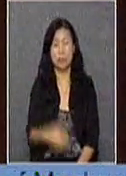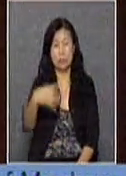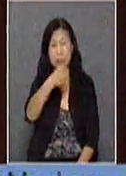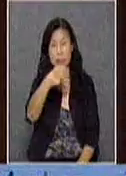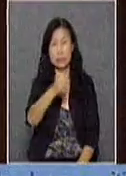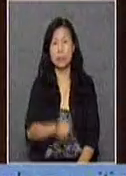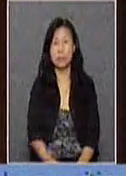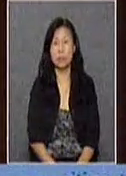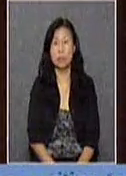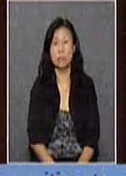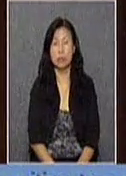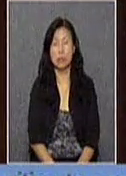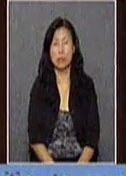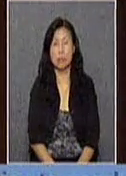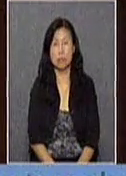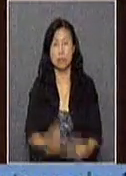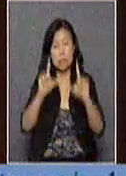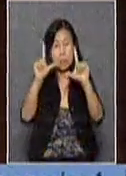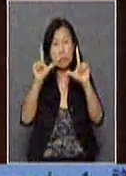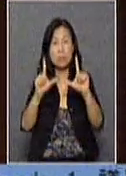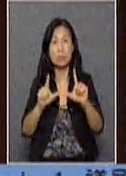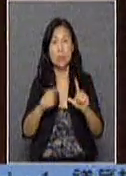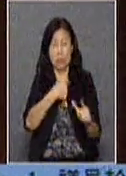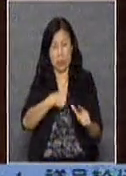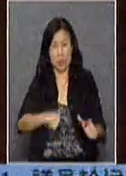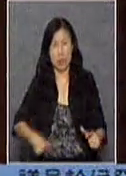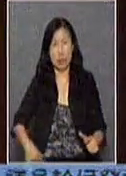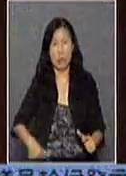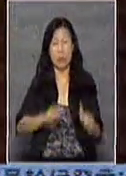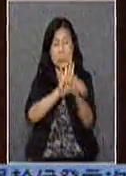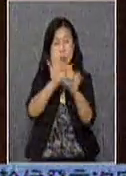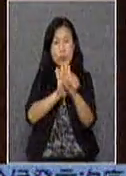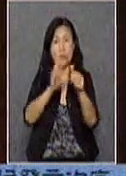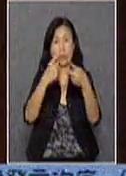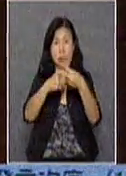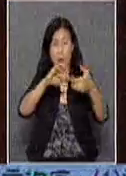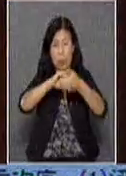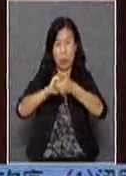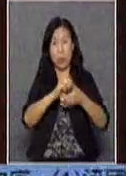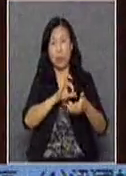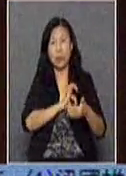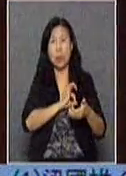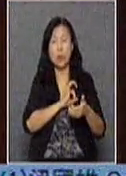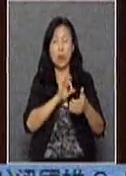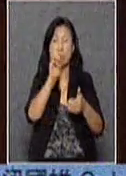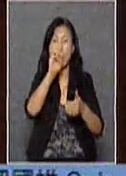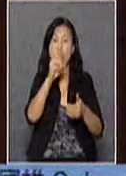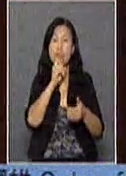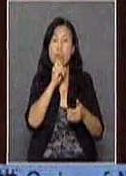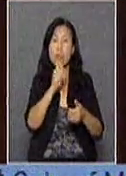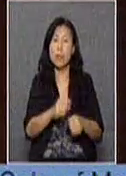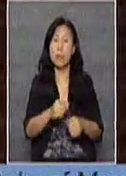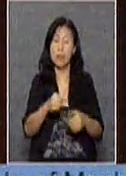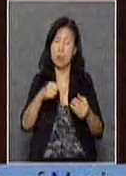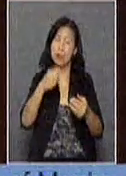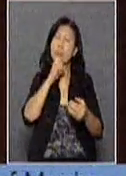是、我想回應議員去抹黑工聯會嘅説法嘅時候，我喺乜嘢嘅環節